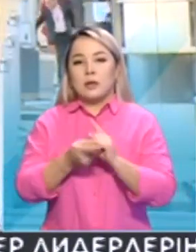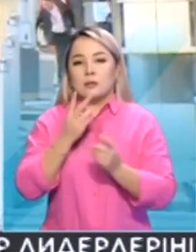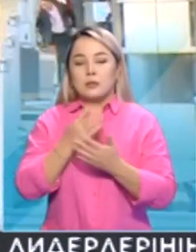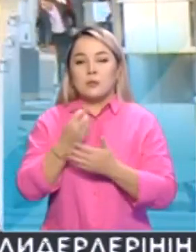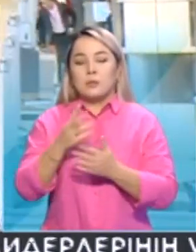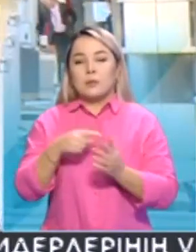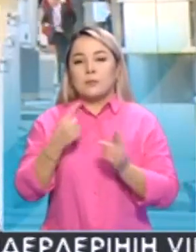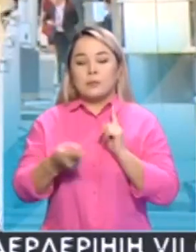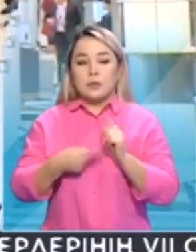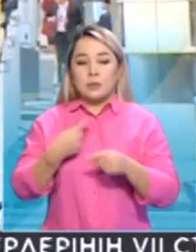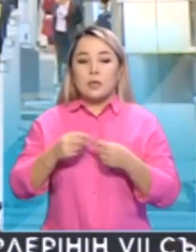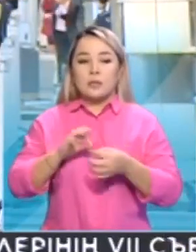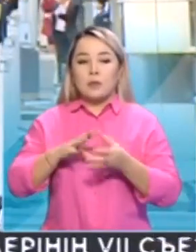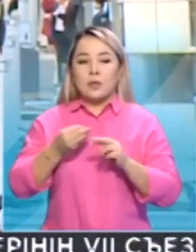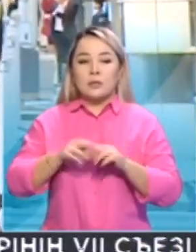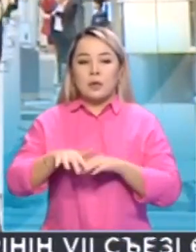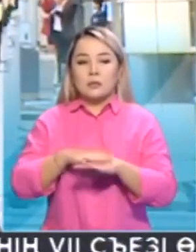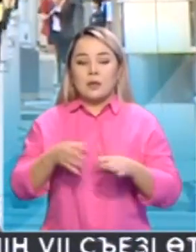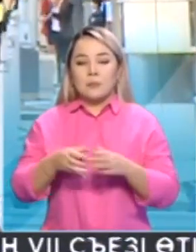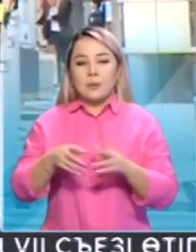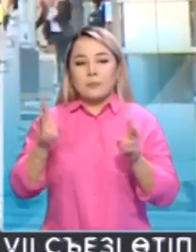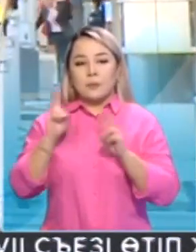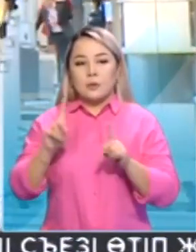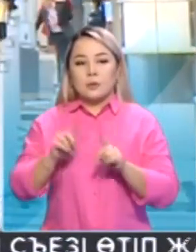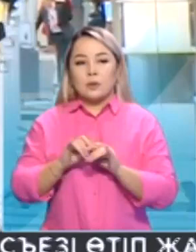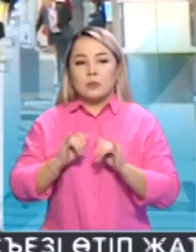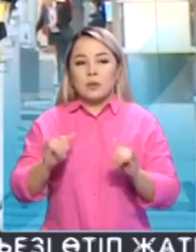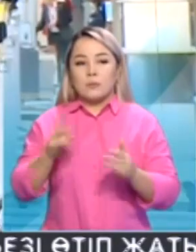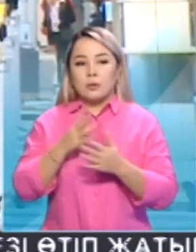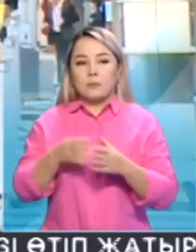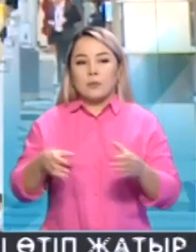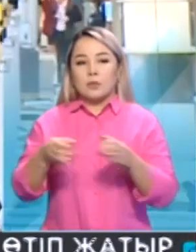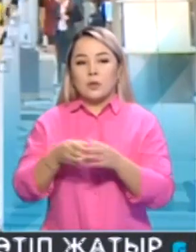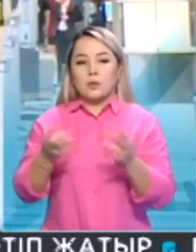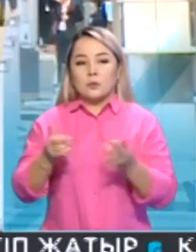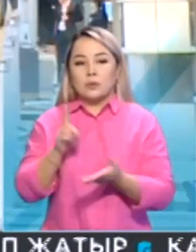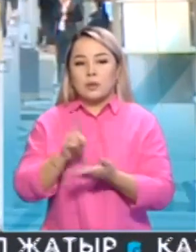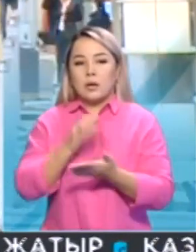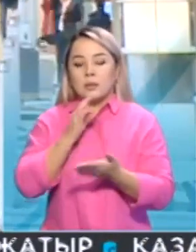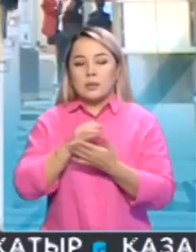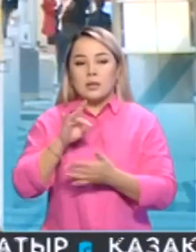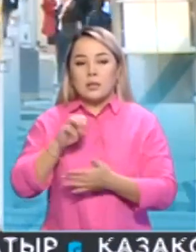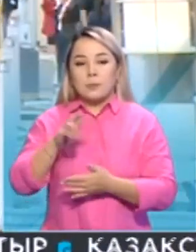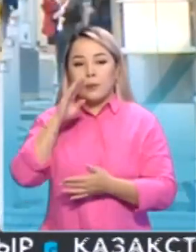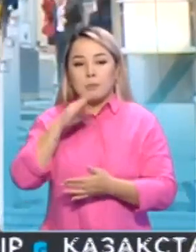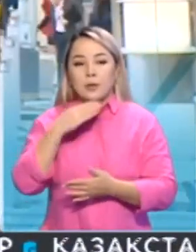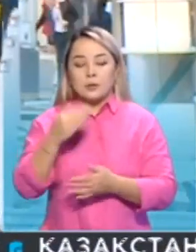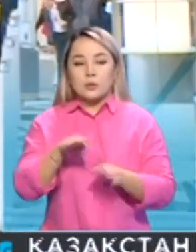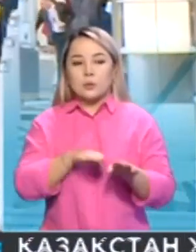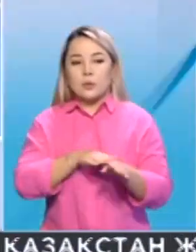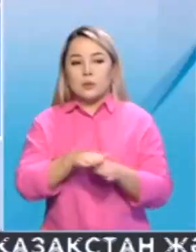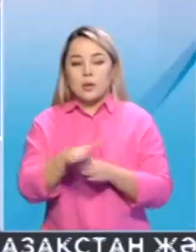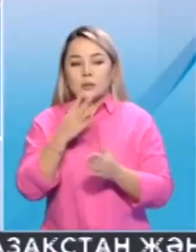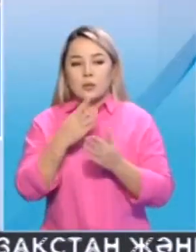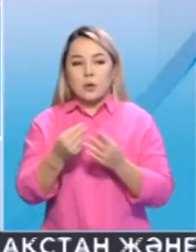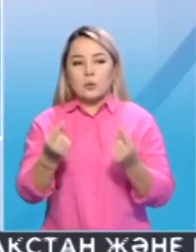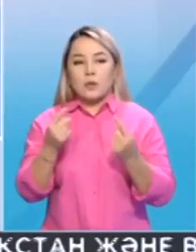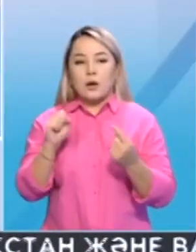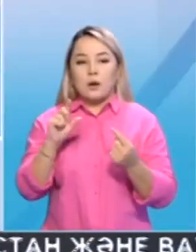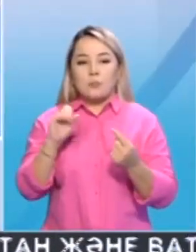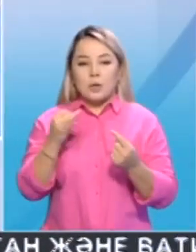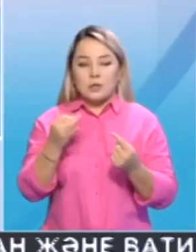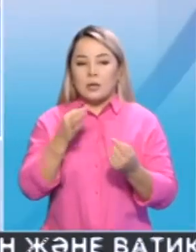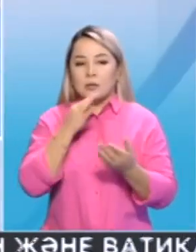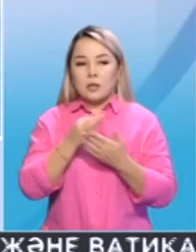бірнеше мәселені талқы алаңына салды. Белгісіздік белең алған тұста бірігу керектігін айтты. Ал Рим папасы тұтас ойын ұлабаймен байланыстырып